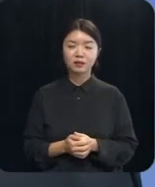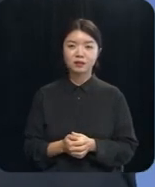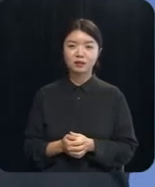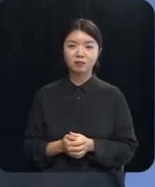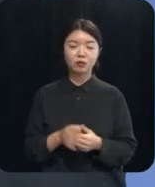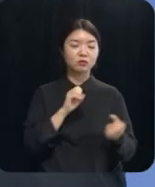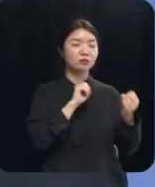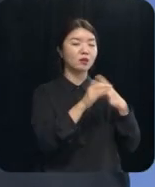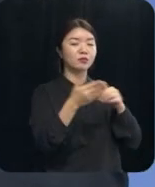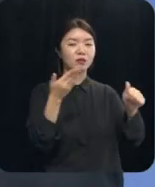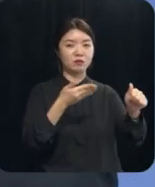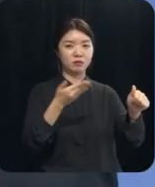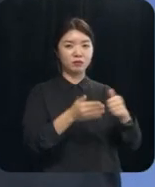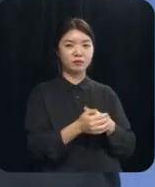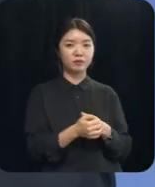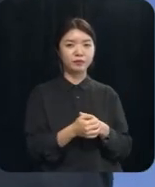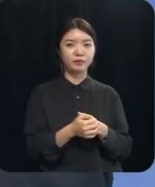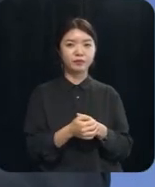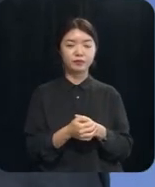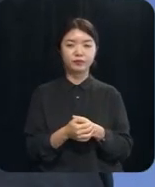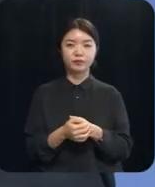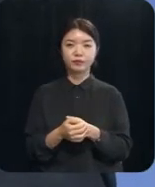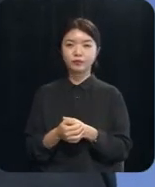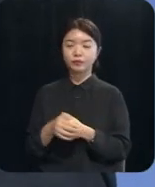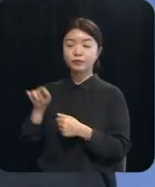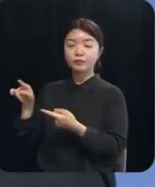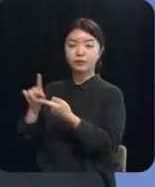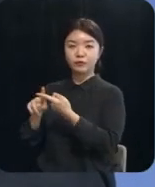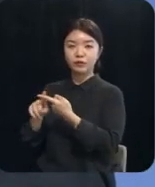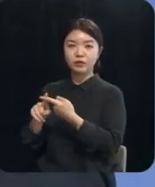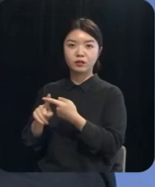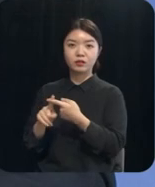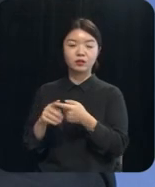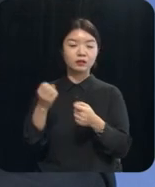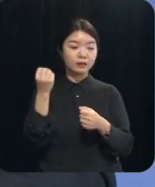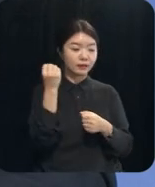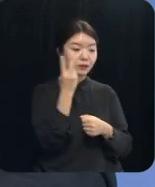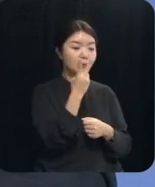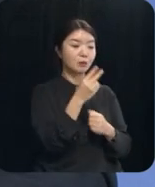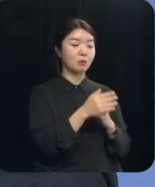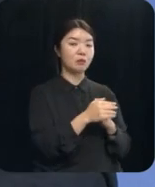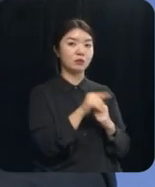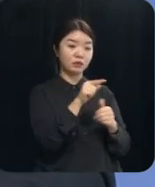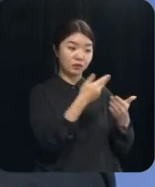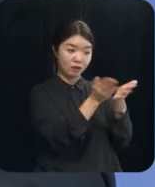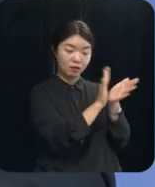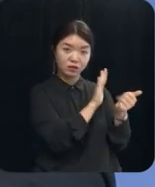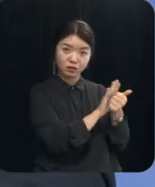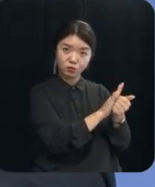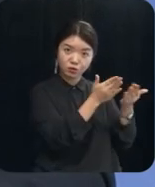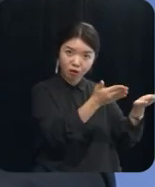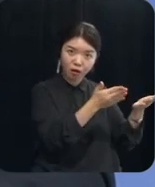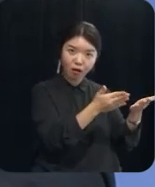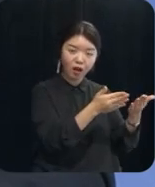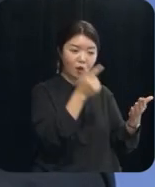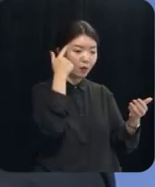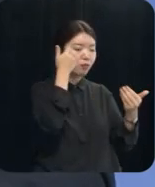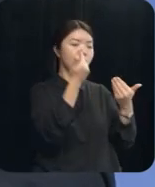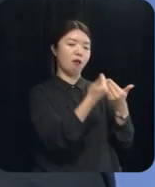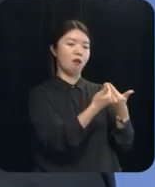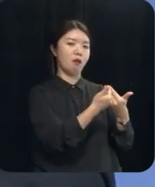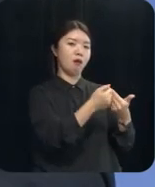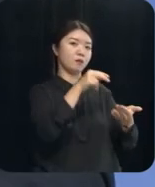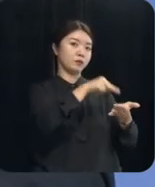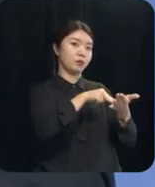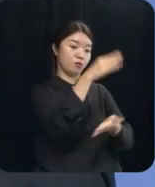한번 대답 한번 해보시기 바랍니다. 그것에 그리고 예. 그 정당을 지지합니까? 지지하지 않는다면은 반대 표명이라고